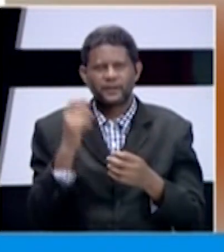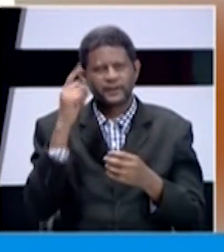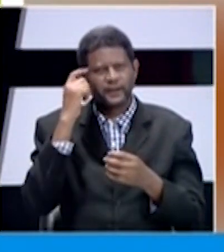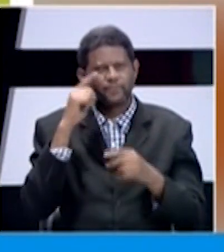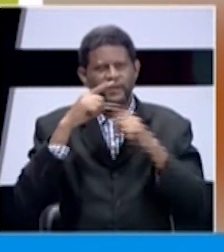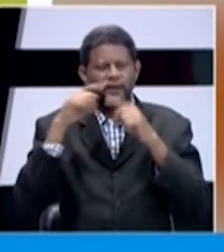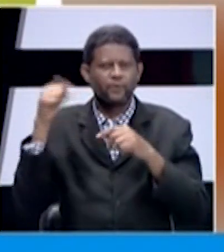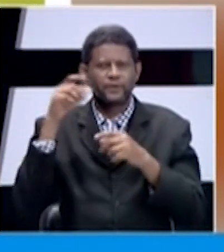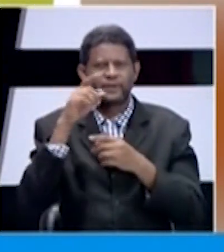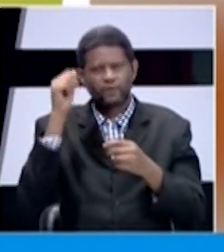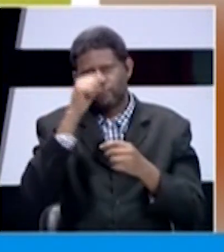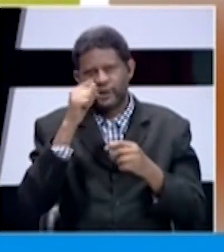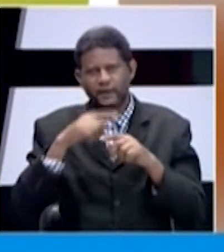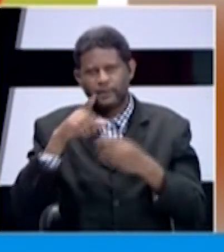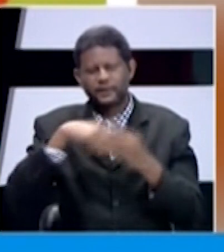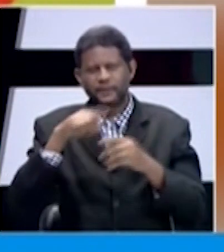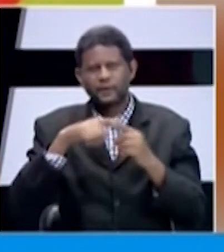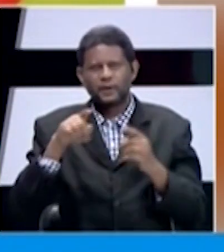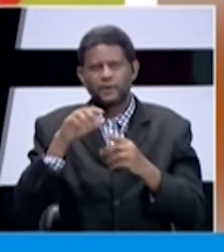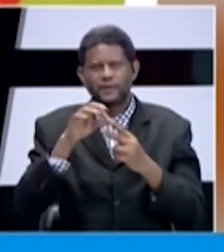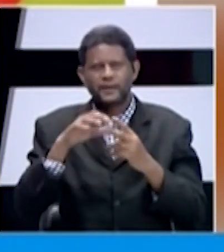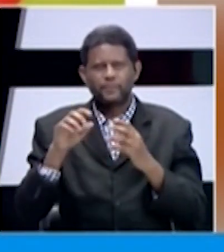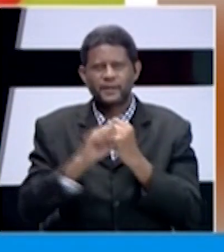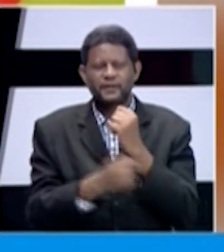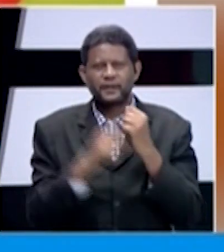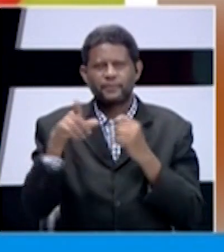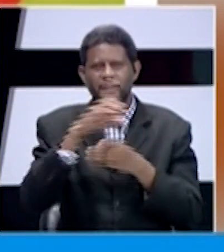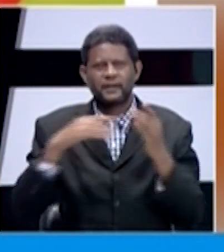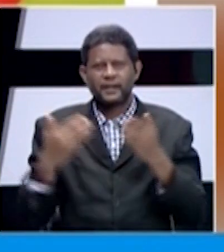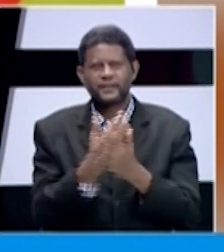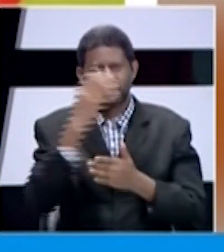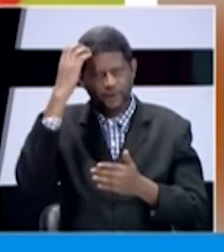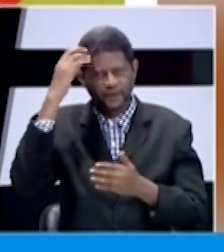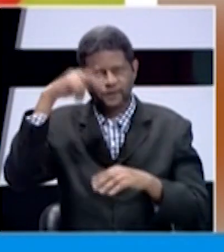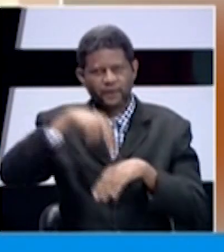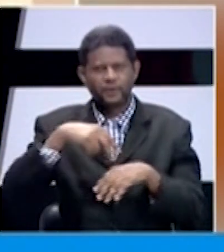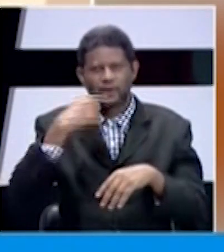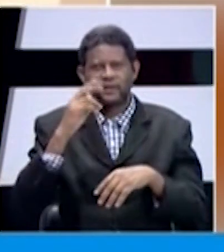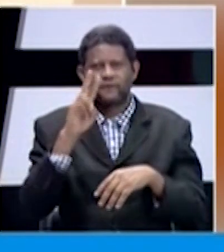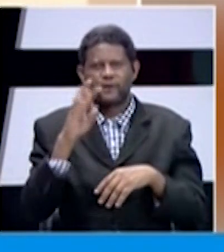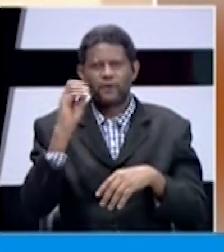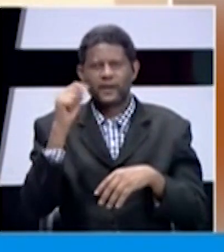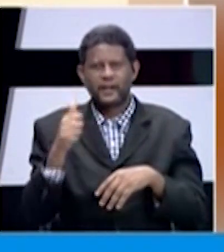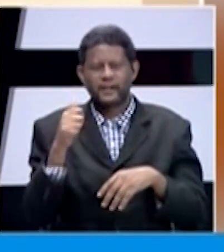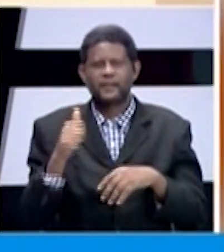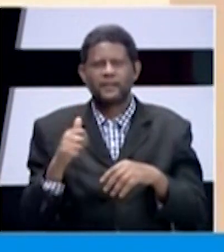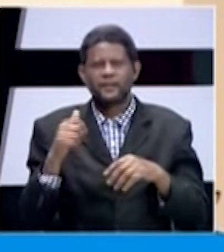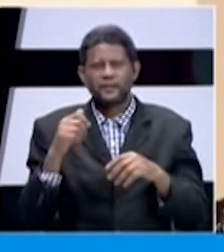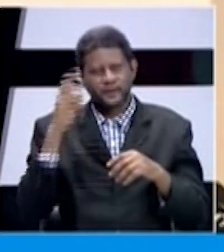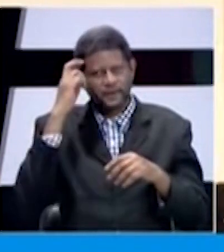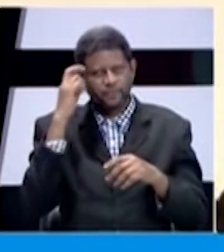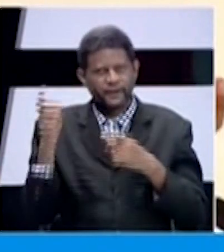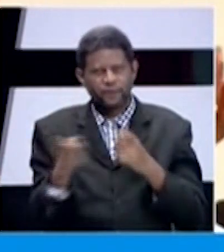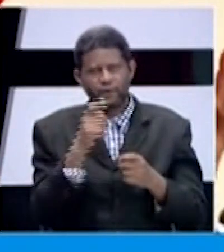بستفلي اجواب بزكايدت مرصا مسرت ابتكلل حدش منغست تطايش زبله في او ان بريزيدنت كلل تگراي كوينوم زتشمو